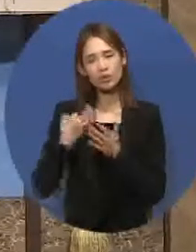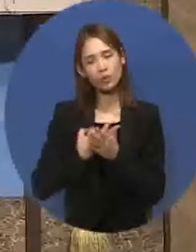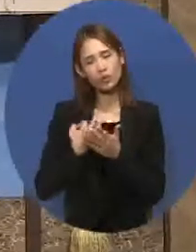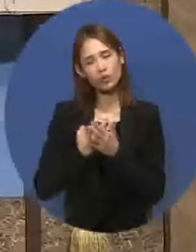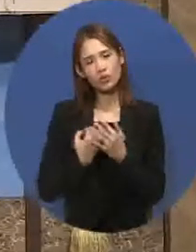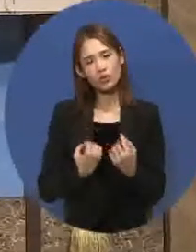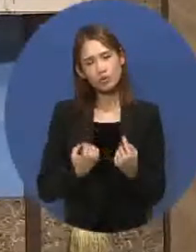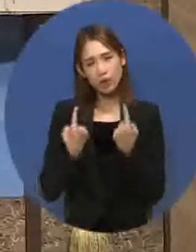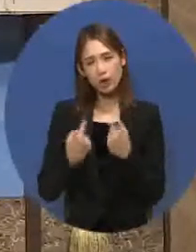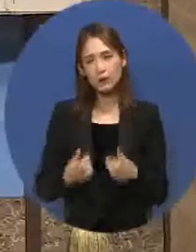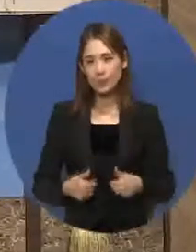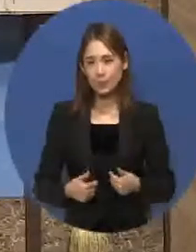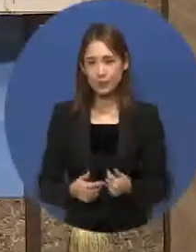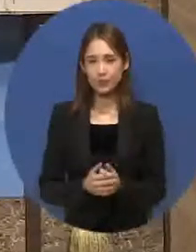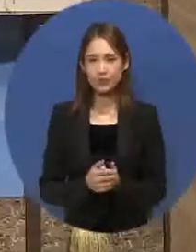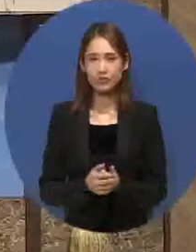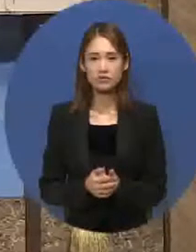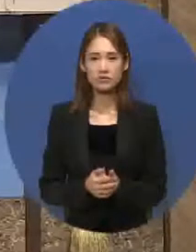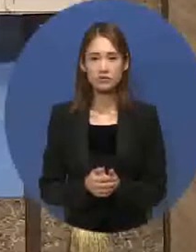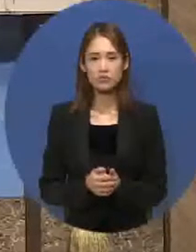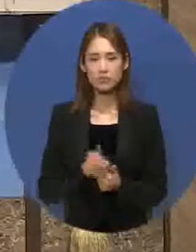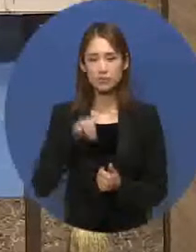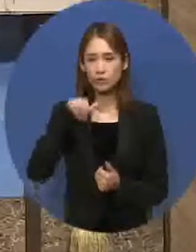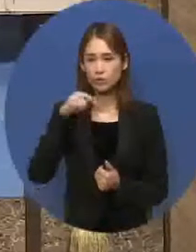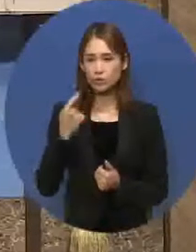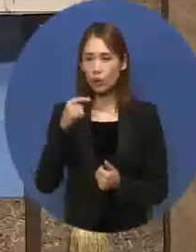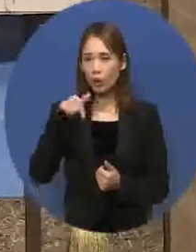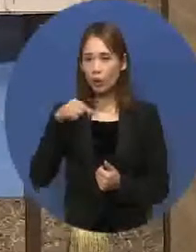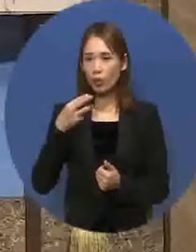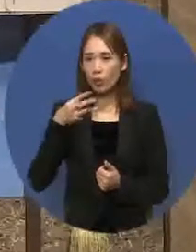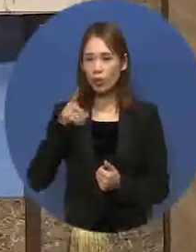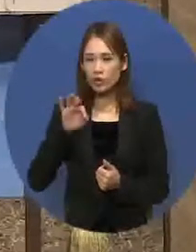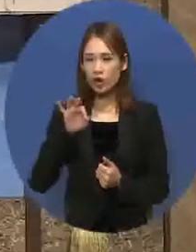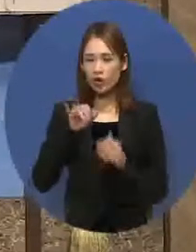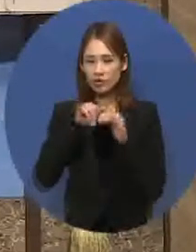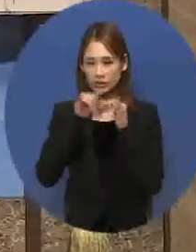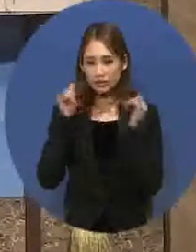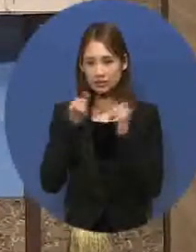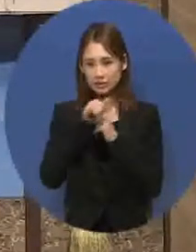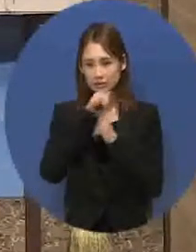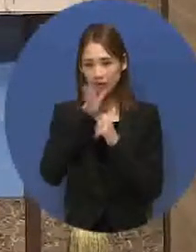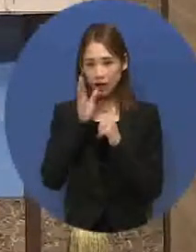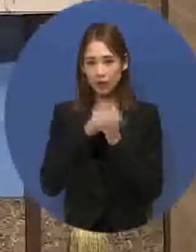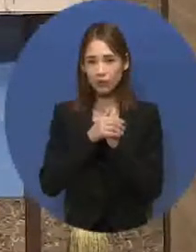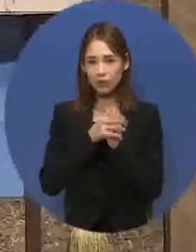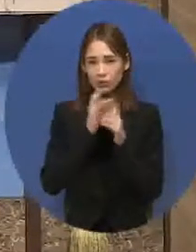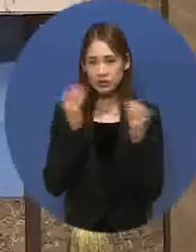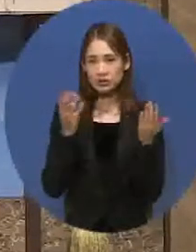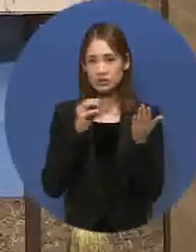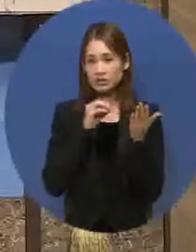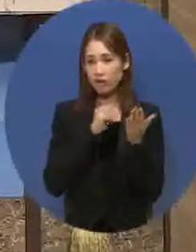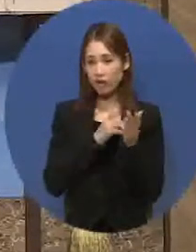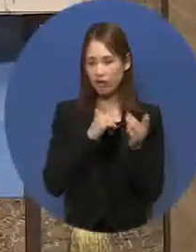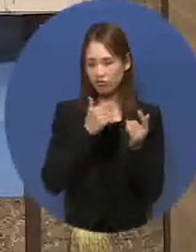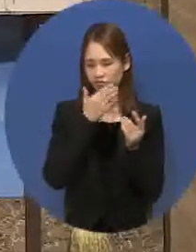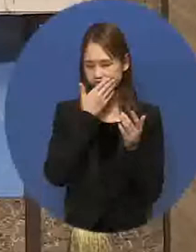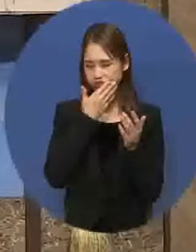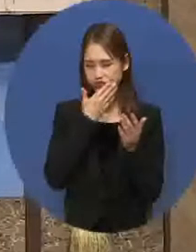되고 이렇기 때문에 초고령사의 노인의 일자리는 굉장히 더욱